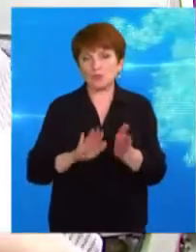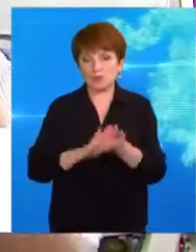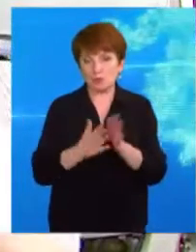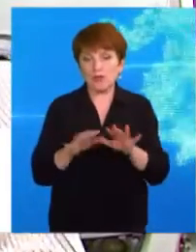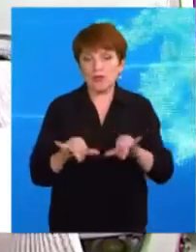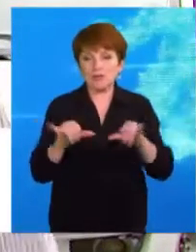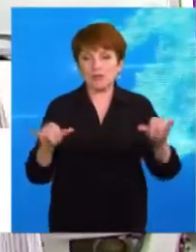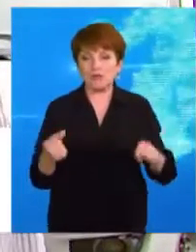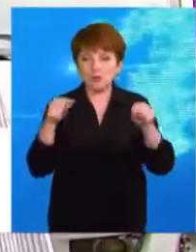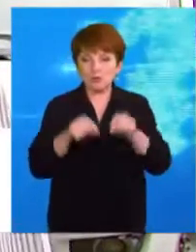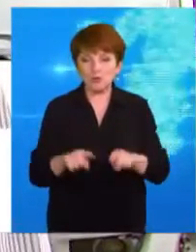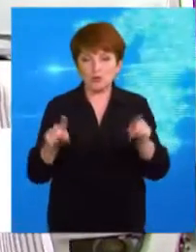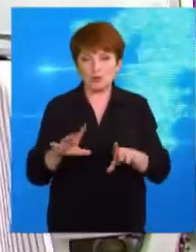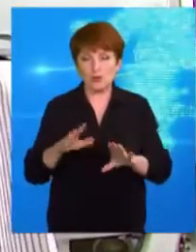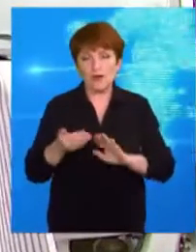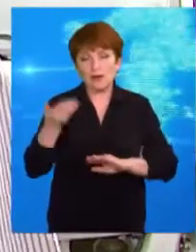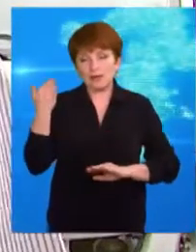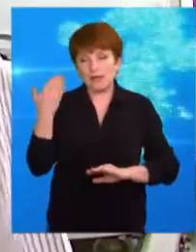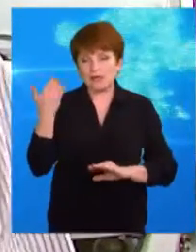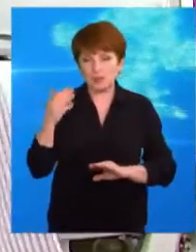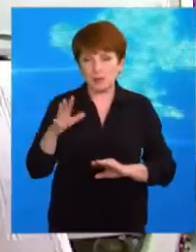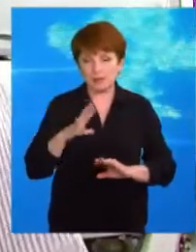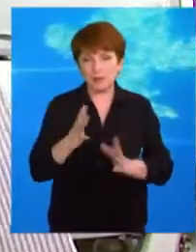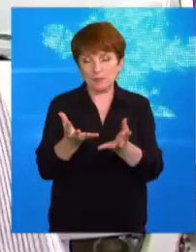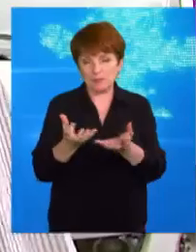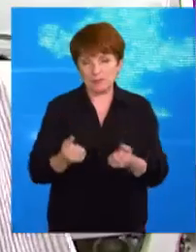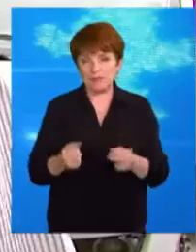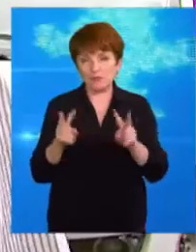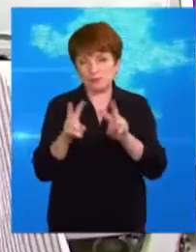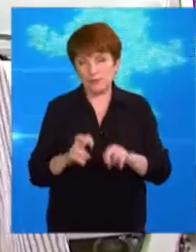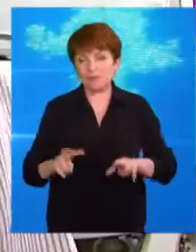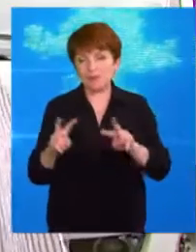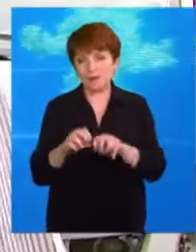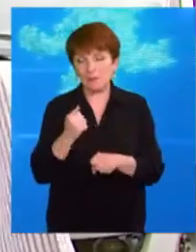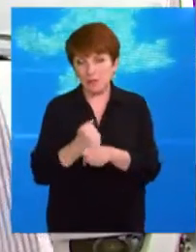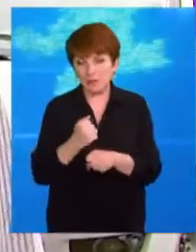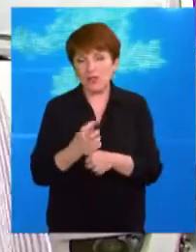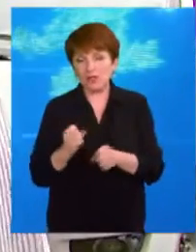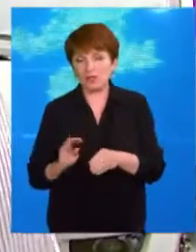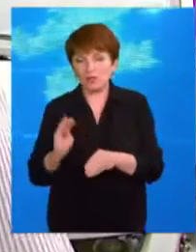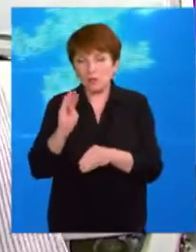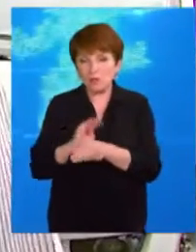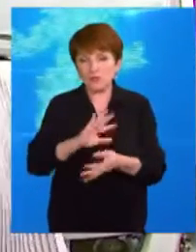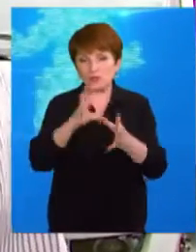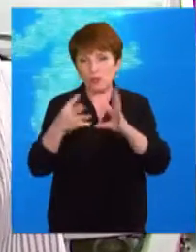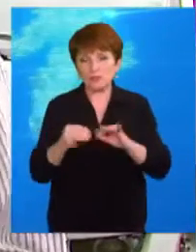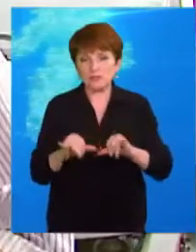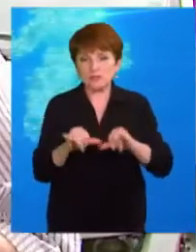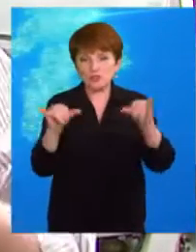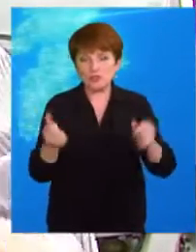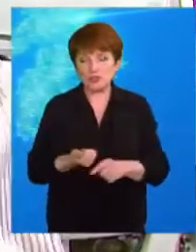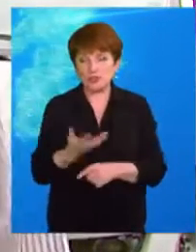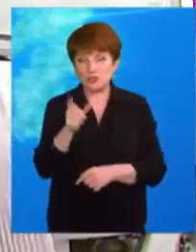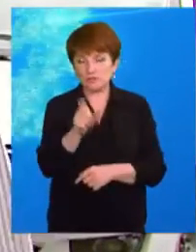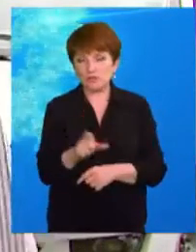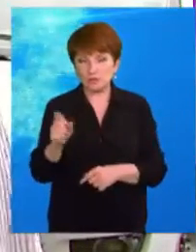развивают уже то, что раньше принималось, да, прорабатывалось, и дополнительным образом расширяют количество людей,